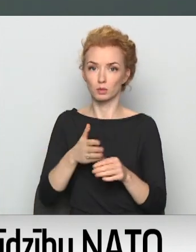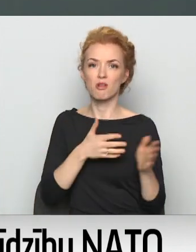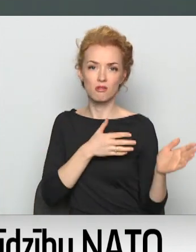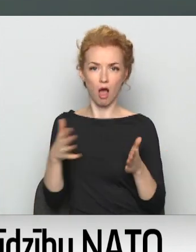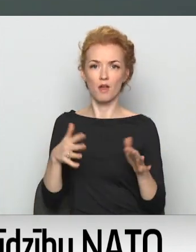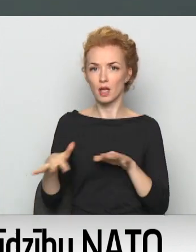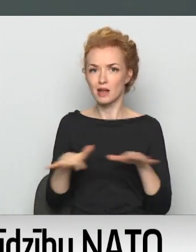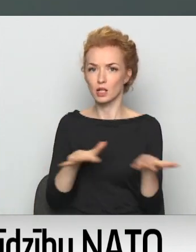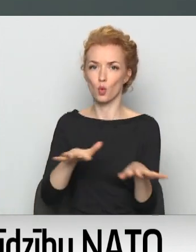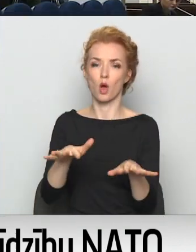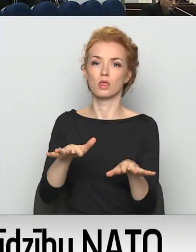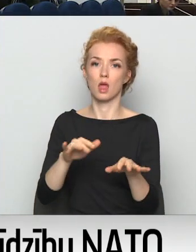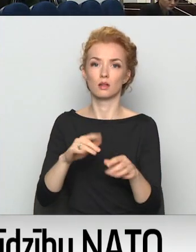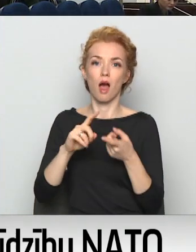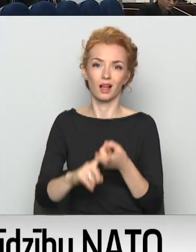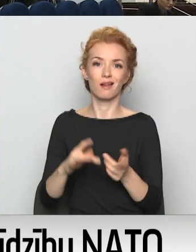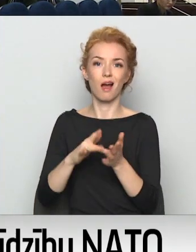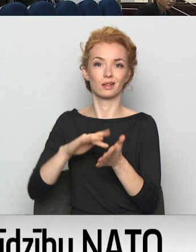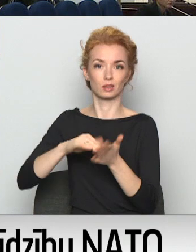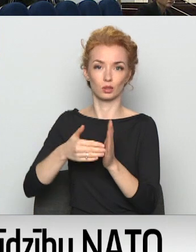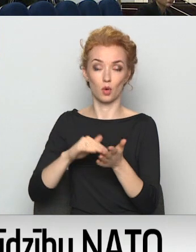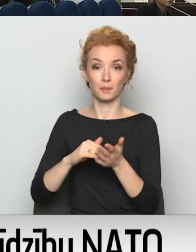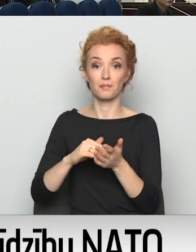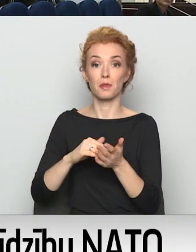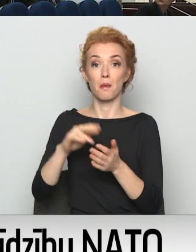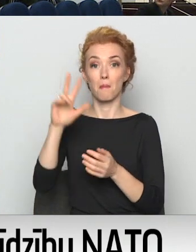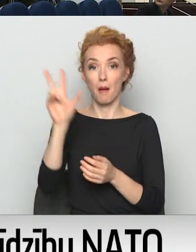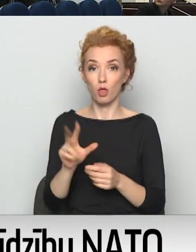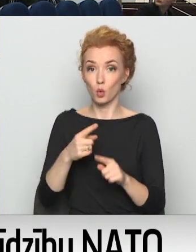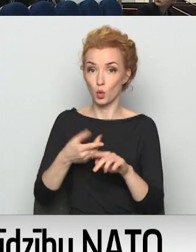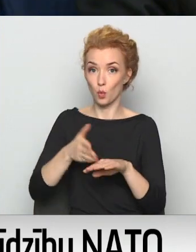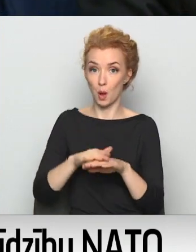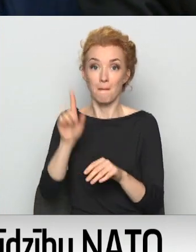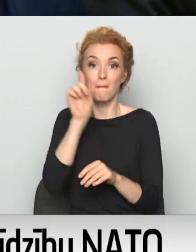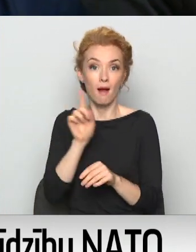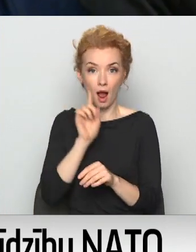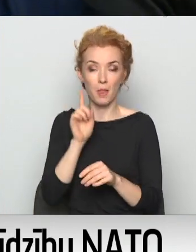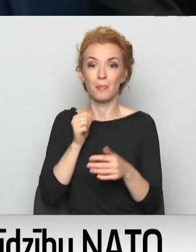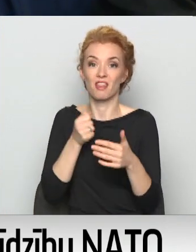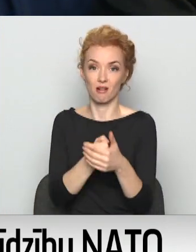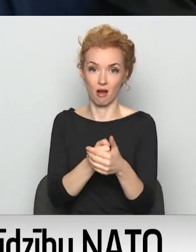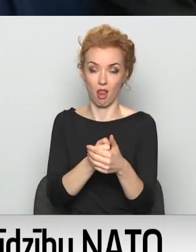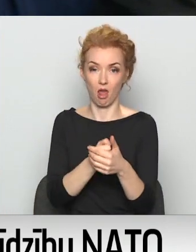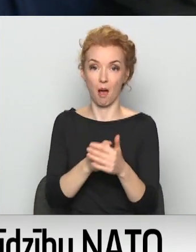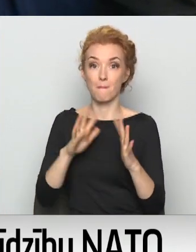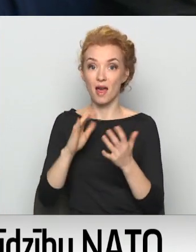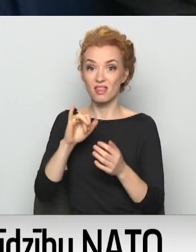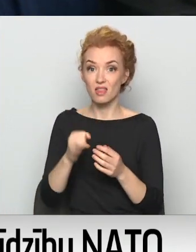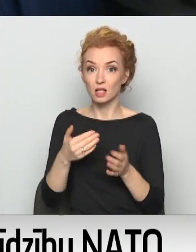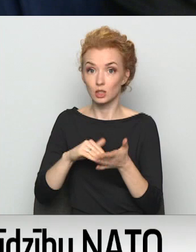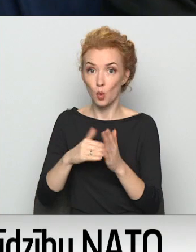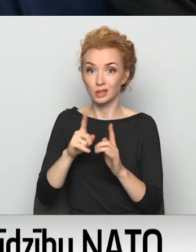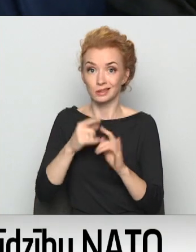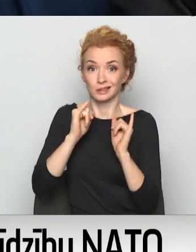atbilstoši tātad riska pakāpēju. Pagaidām Baltija un Polija tiek galā ar situāciju, kāda tā veidojas, taču, ja tā